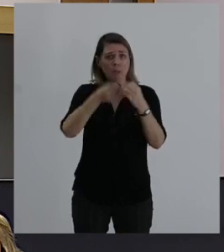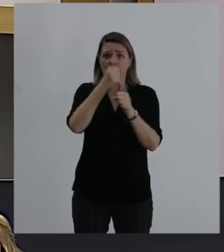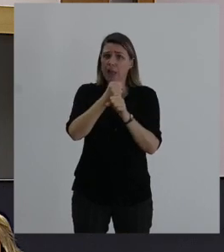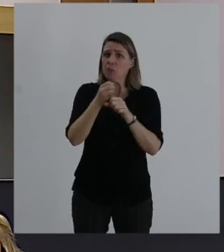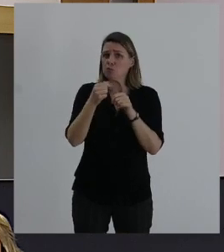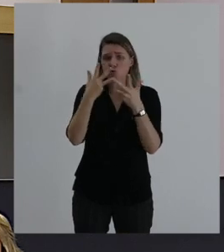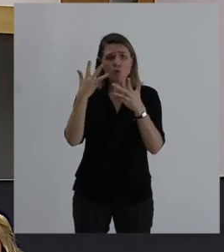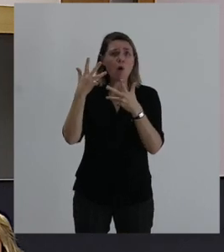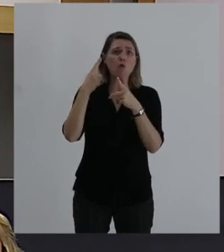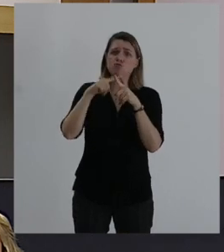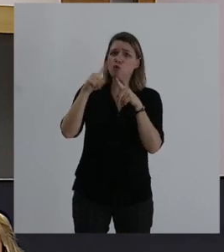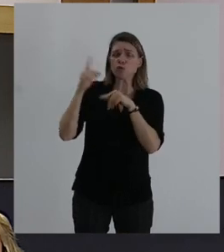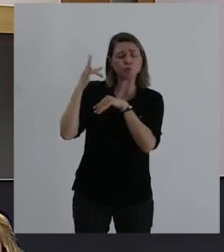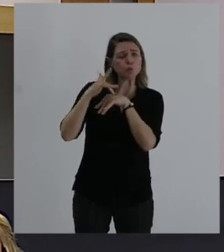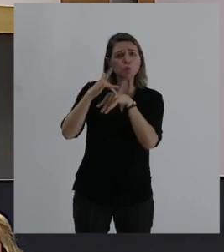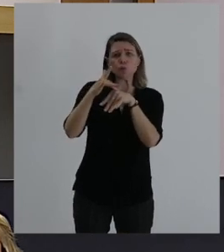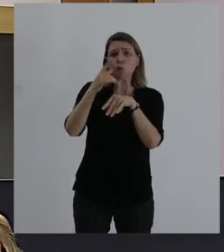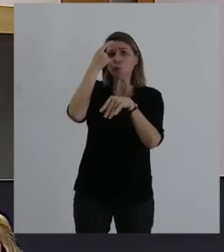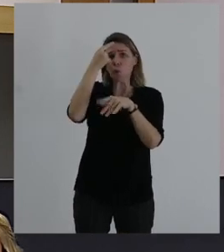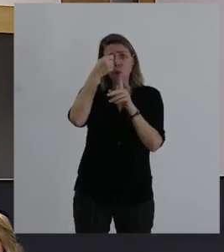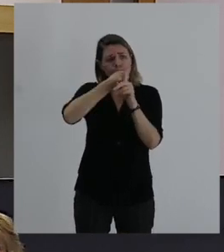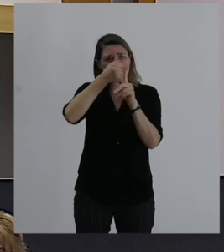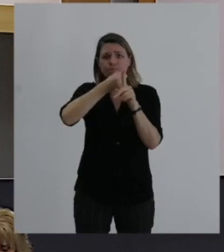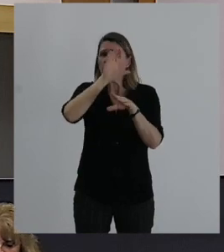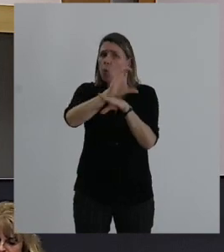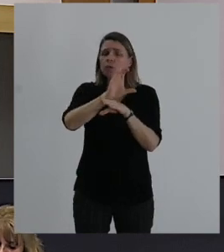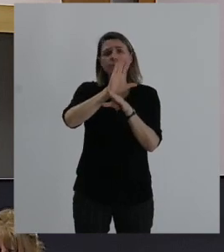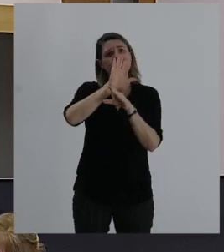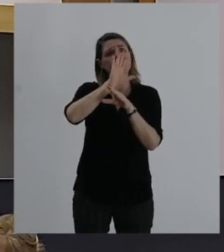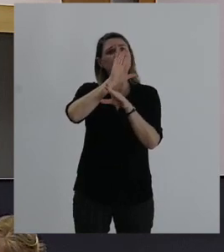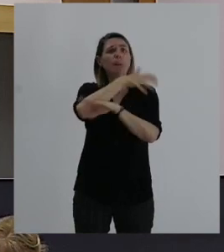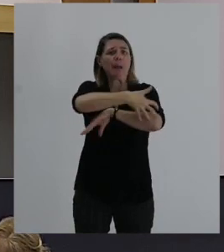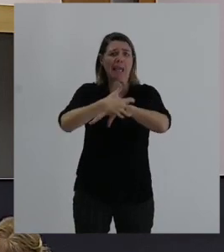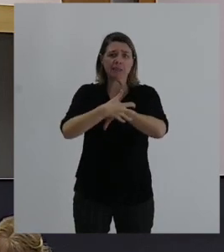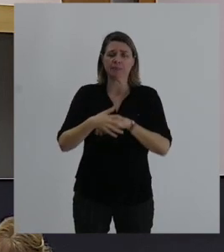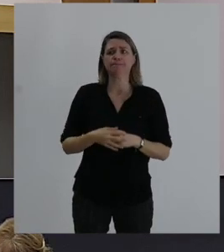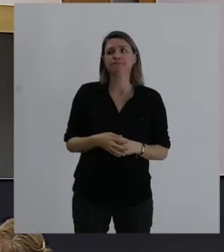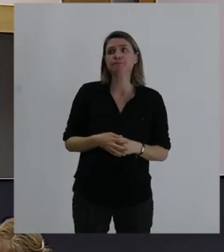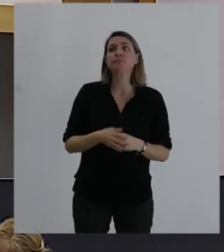de choses qui ont été faites pour en effet lutter contre la précarité étudiante. Sur